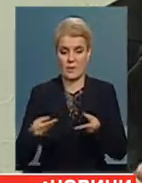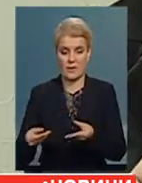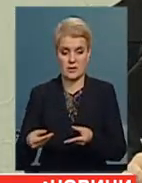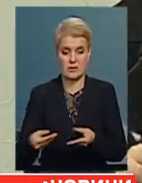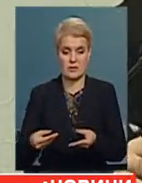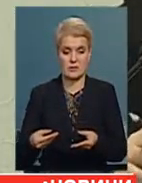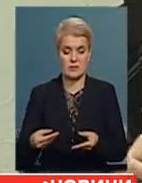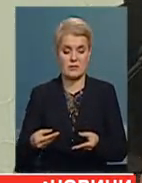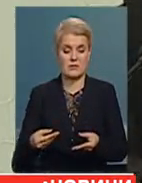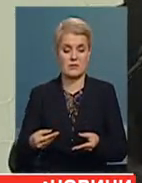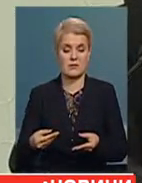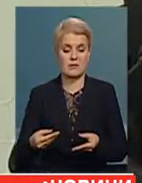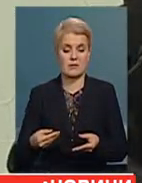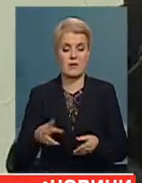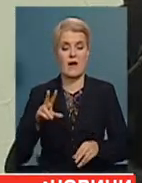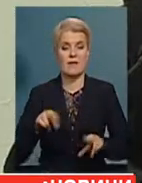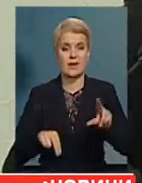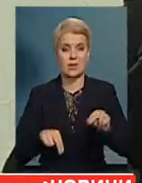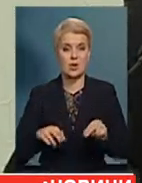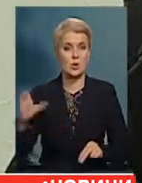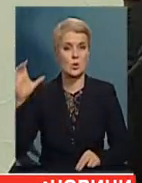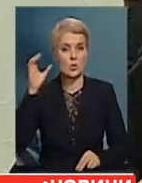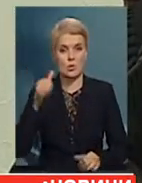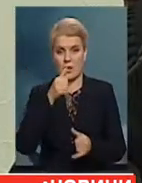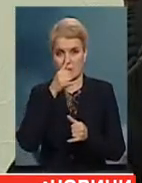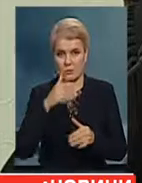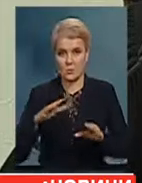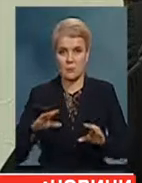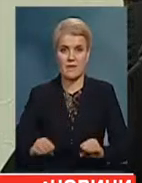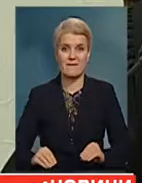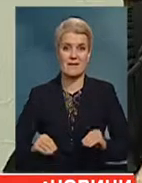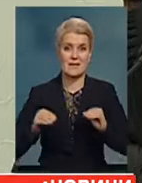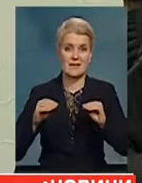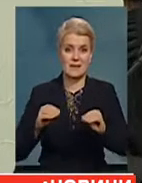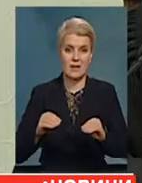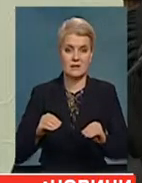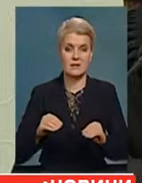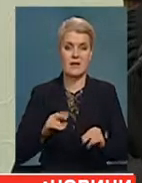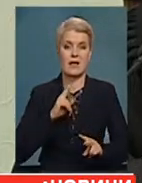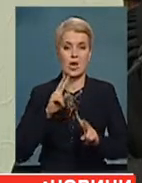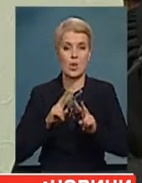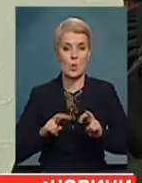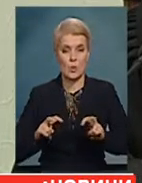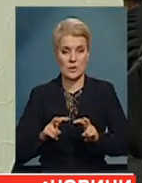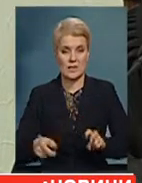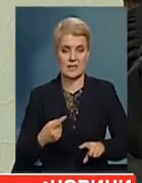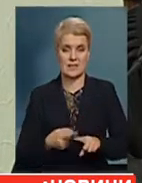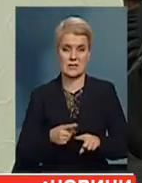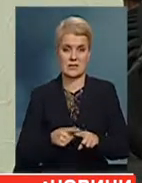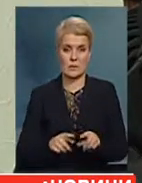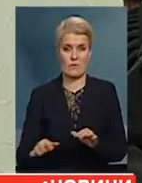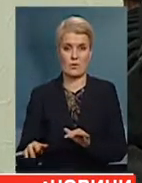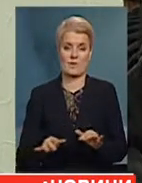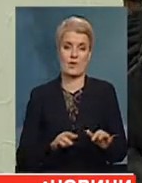вважати його слухання неможливим та відкласти апеляційний розгляд даного